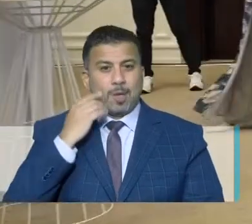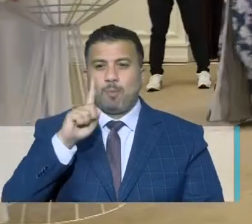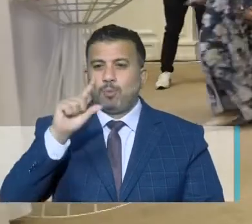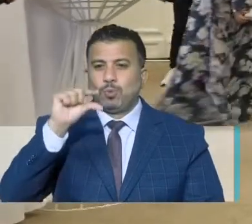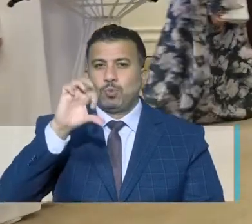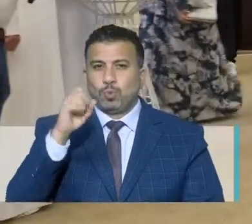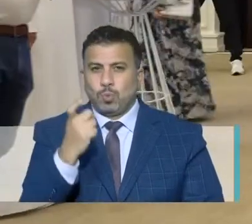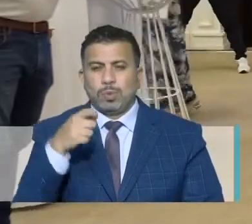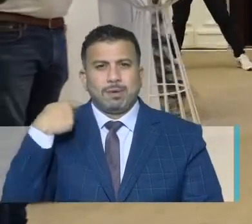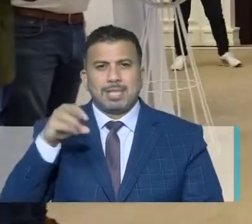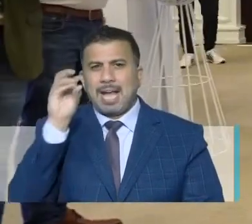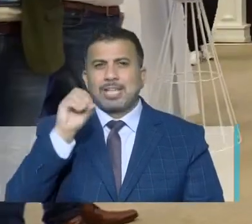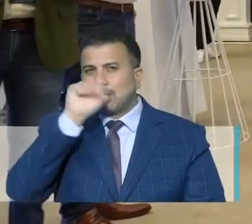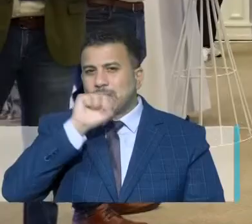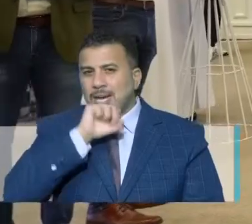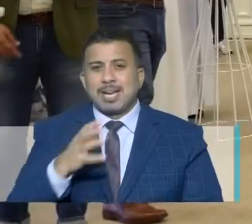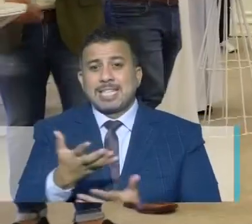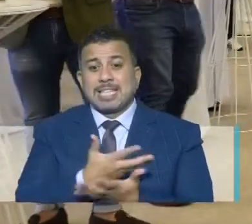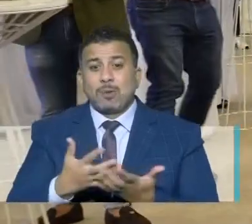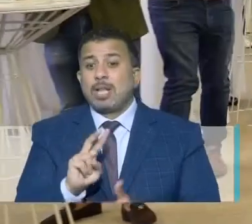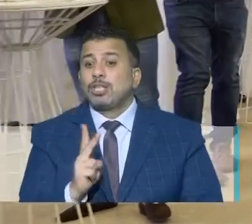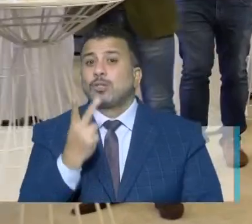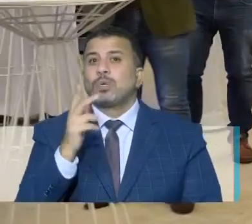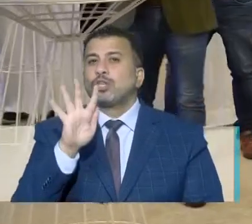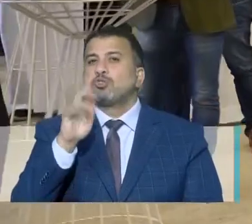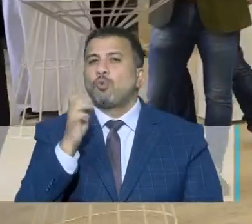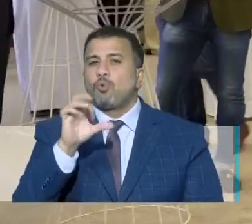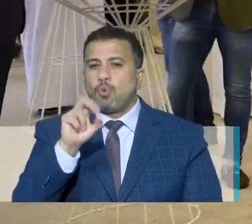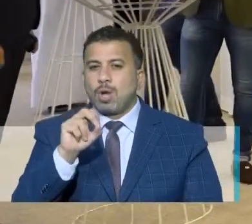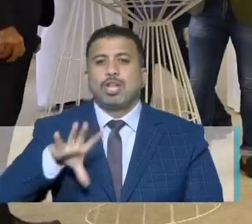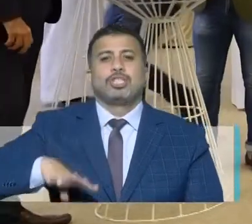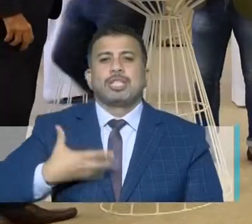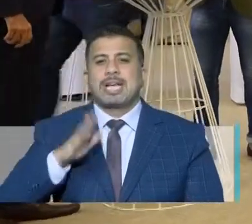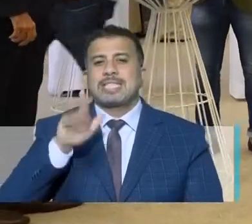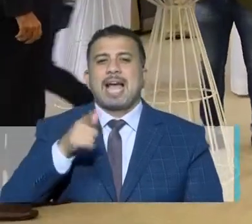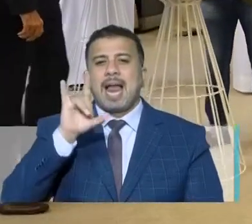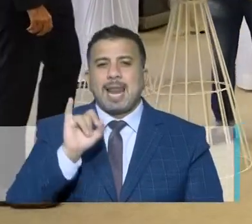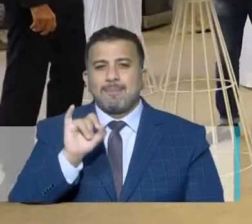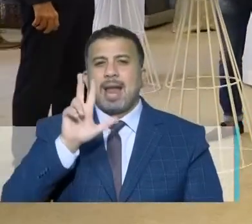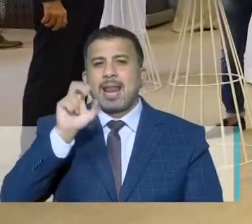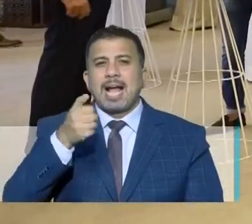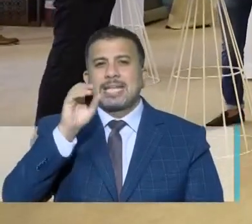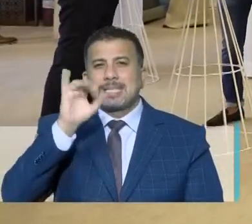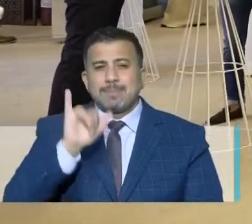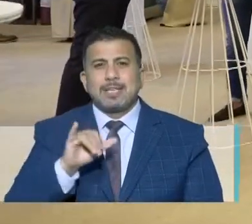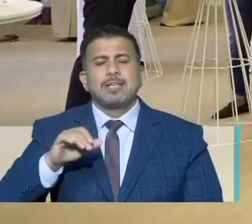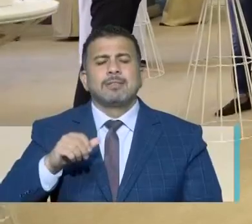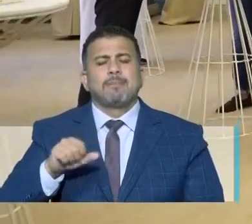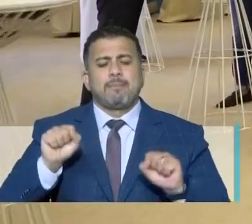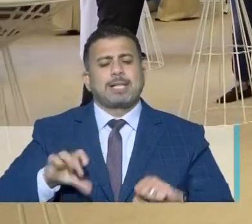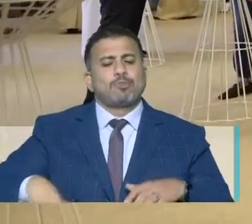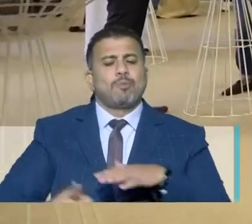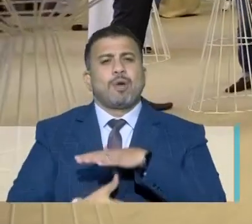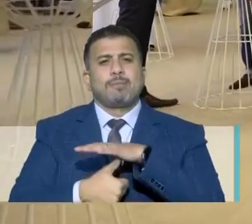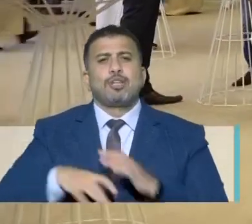القاسمي رئيسه هيئه الشارقه للاستثمار والتطوير شروق والشيخ سالم بن عبد الرحمن القاسمي رئيس مكتب سمو الحاكم